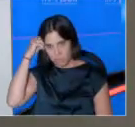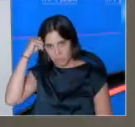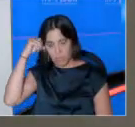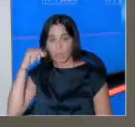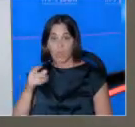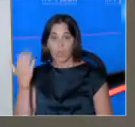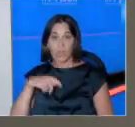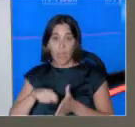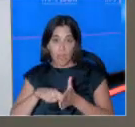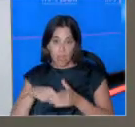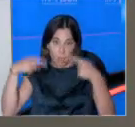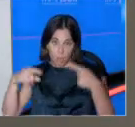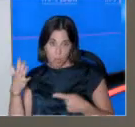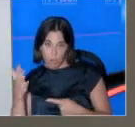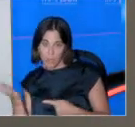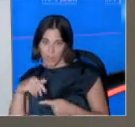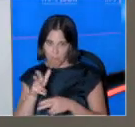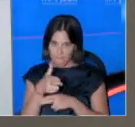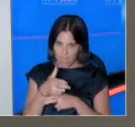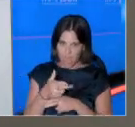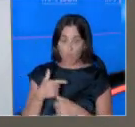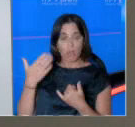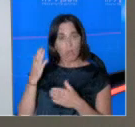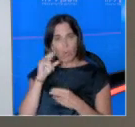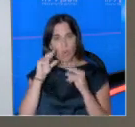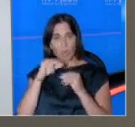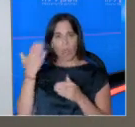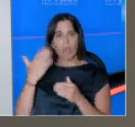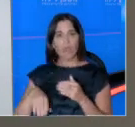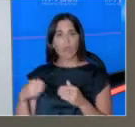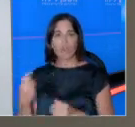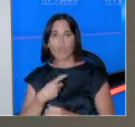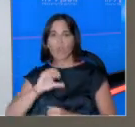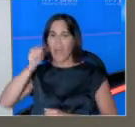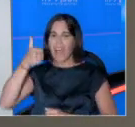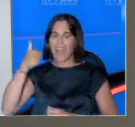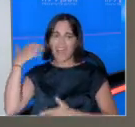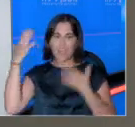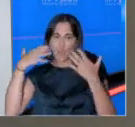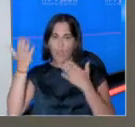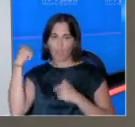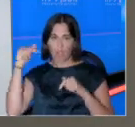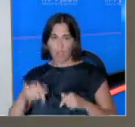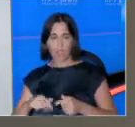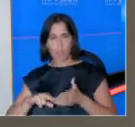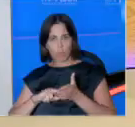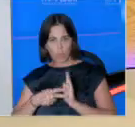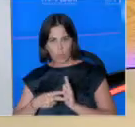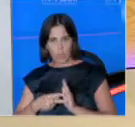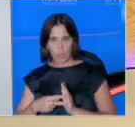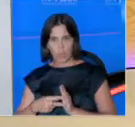זה היה התיקון ליום חמישי פלוס וידאו קטן, אבל בואו נדבר על סוף השבוע הכי סוער שהיה כאן ברמה הפוליטית מזה הרבה